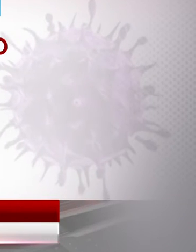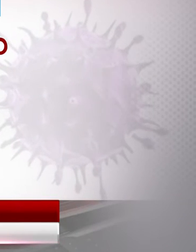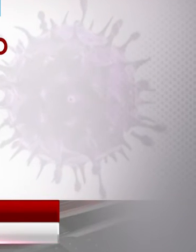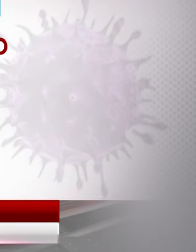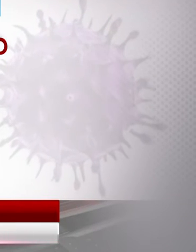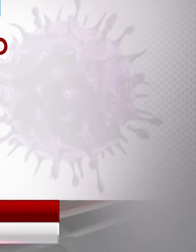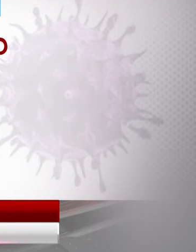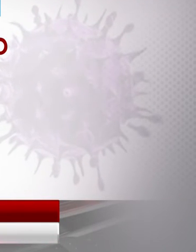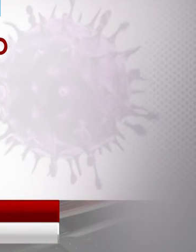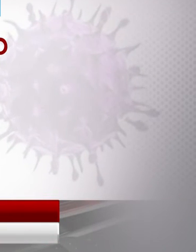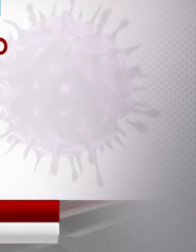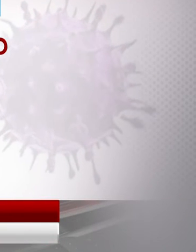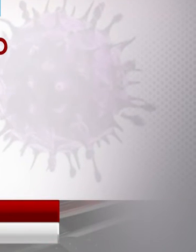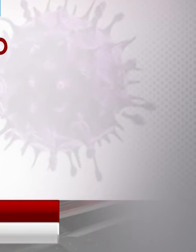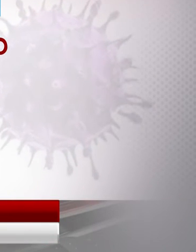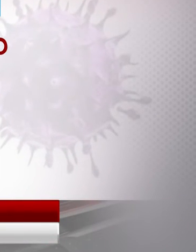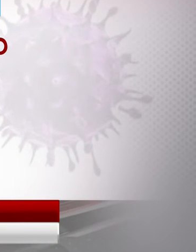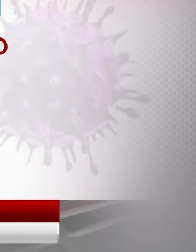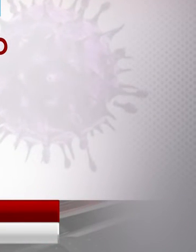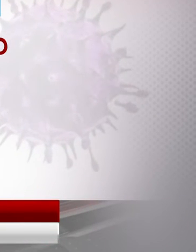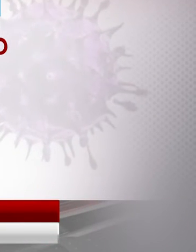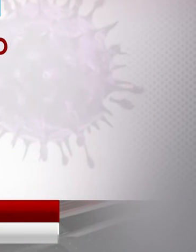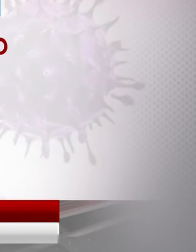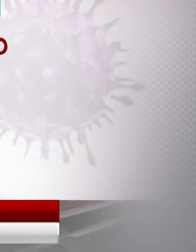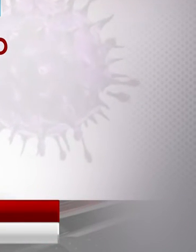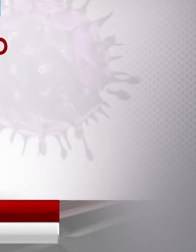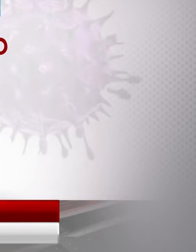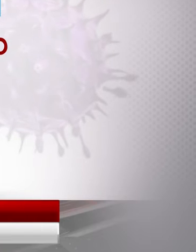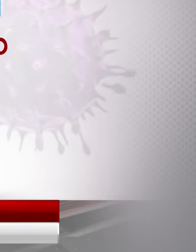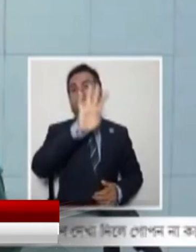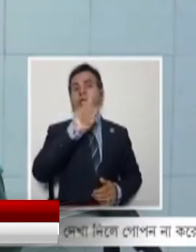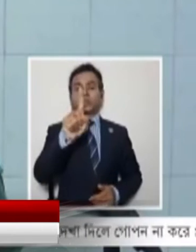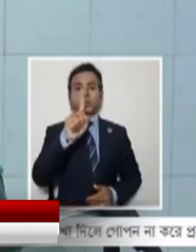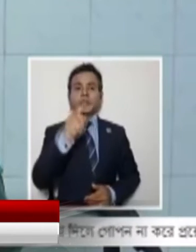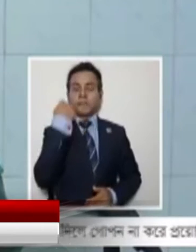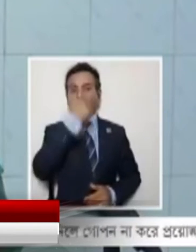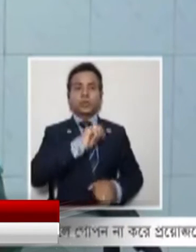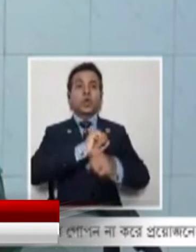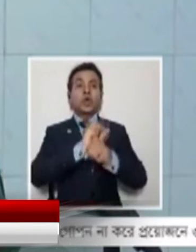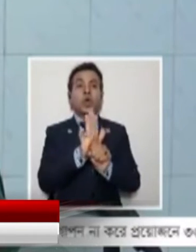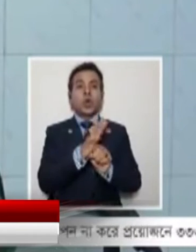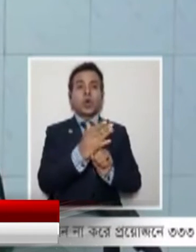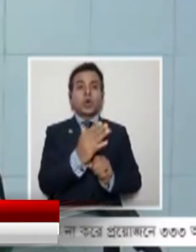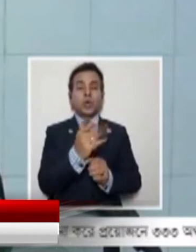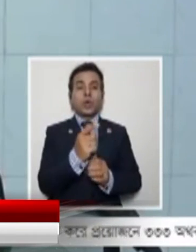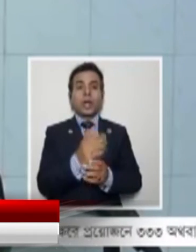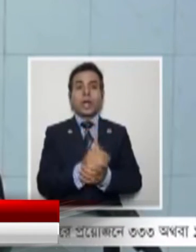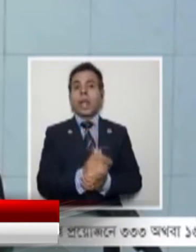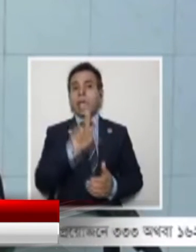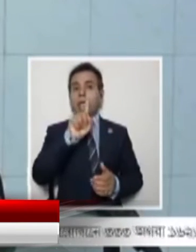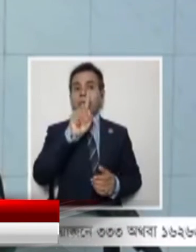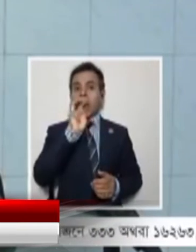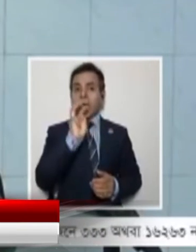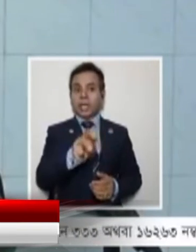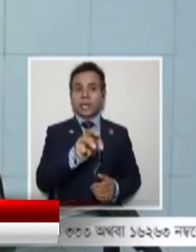গেল 24 ঘন্টায় সারা দেশের নতুন আক্রান্ত ও মৃতের সংখ্যা তুলে ধরেন অতিরিক্ত মহাপরিচালক। 1041 জন ব্যক্তি এই 24 ঘন্টা শনাক্ত